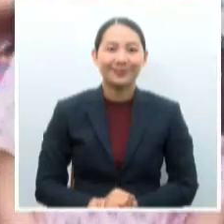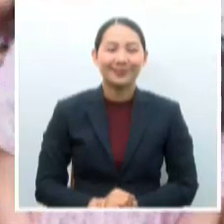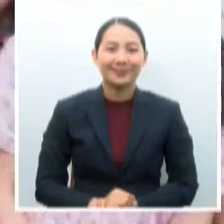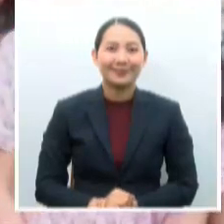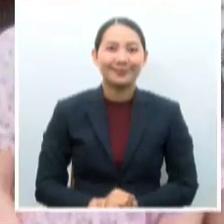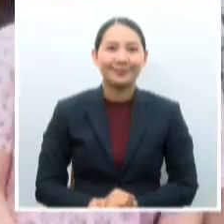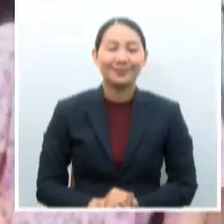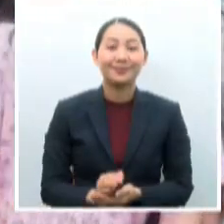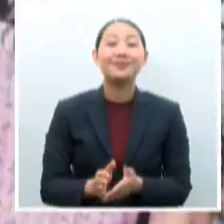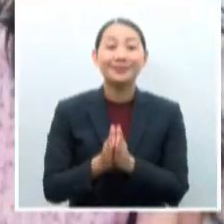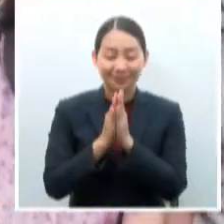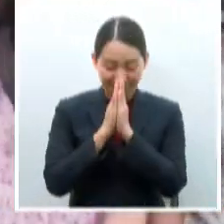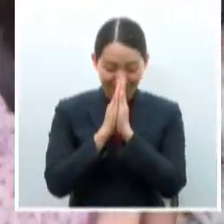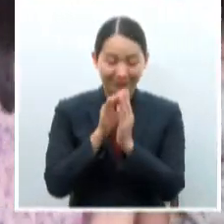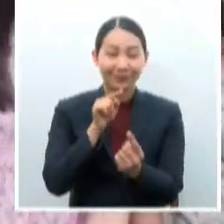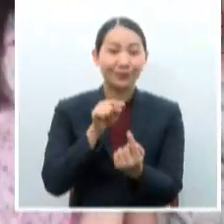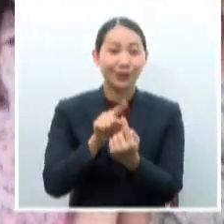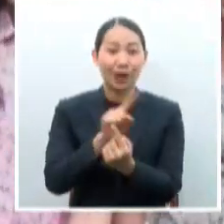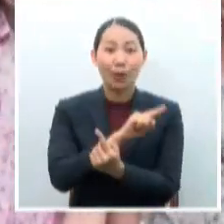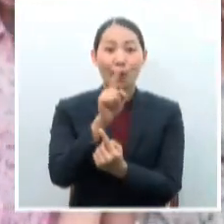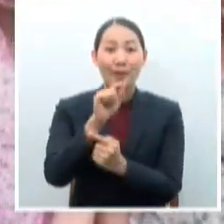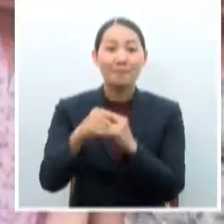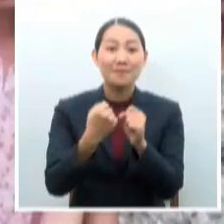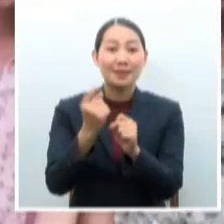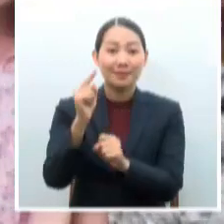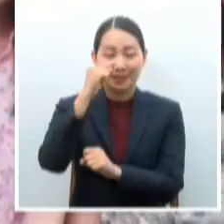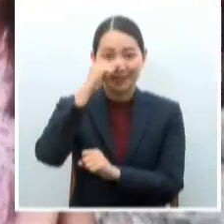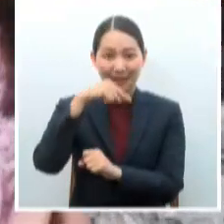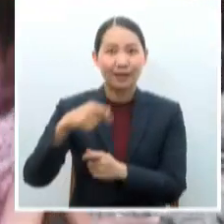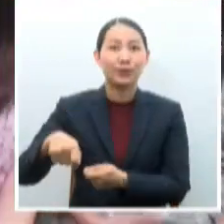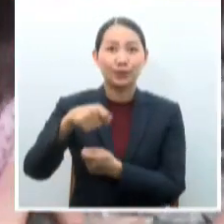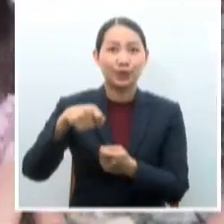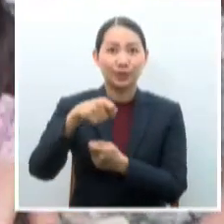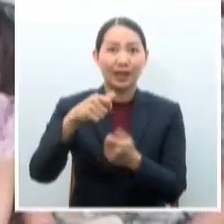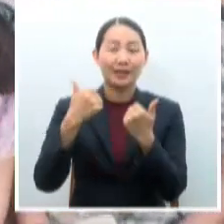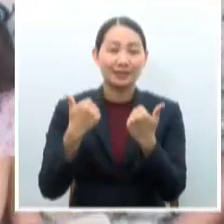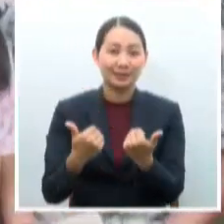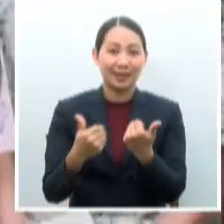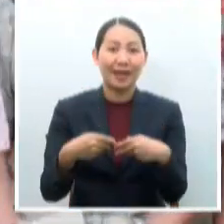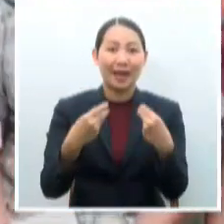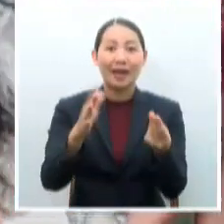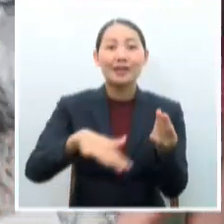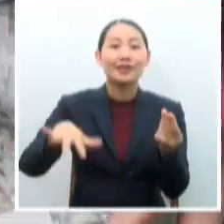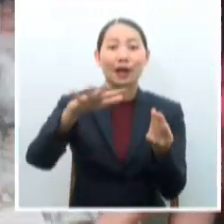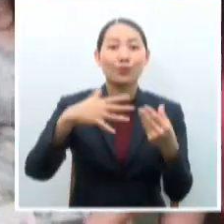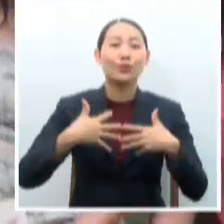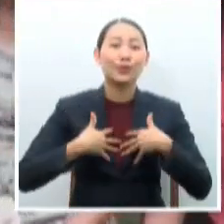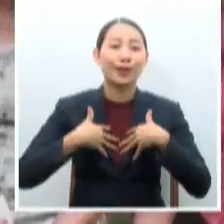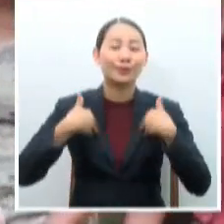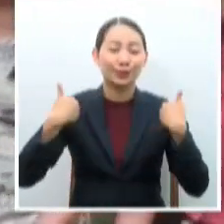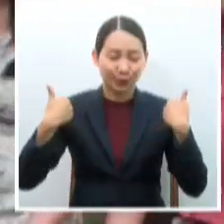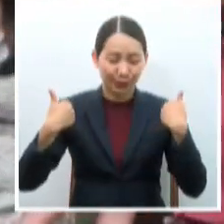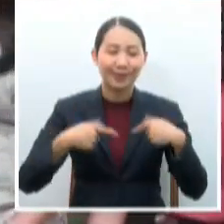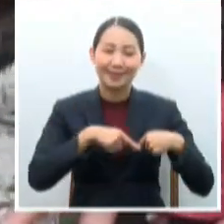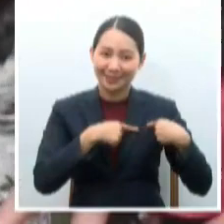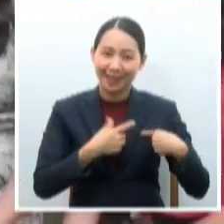สวัสดีวันปีใหม่ไทยค่ะสำหรับวันสงกรานต์ในสำหรับปีนี้นะคะขอให้ทุกท่านมีความสุขนะคะมีความสุขกายสุข